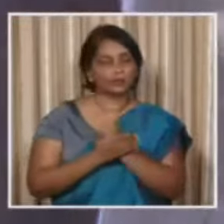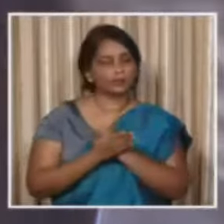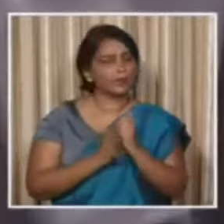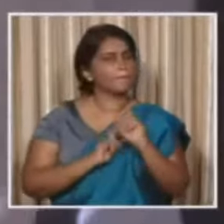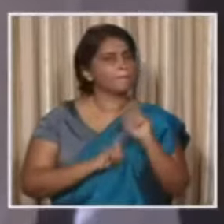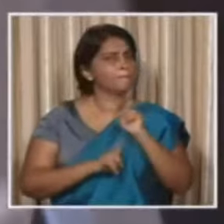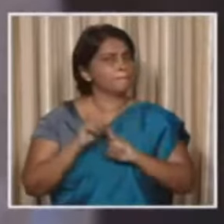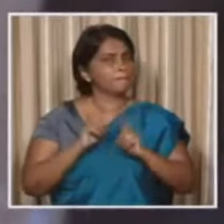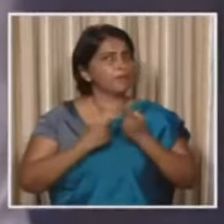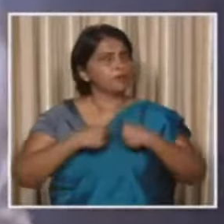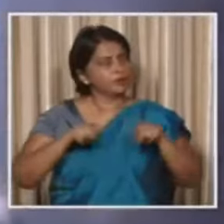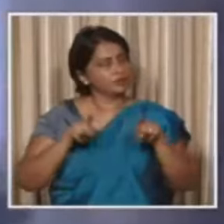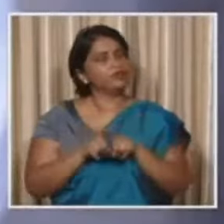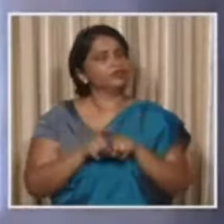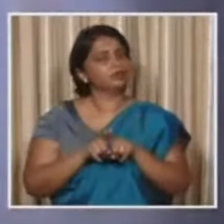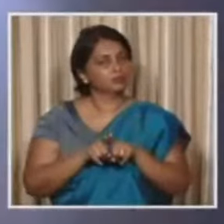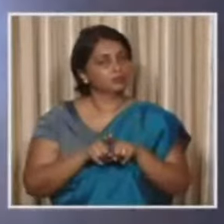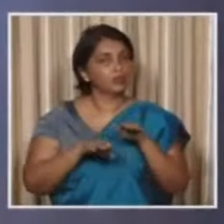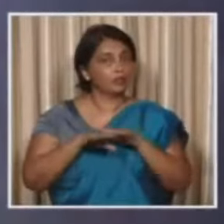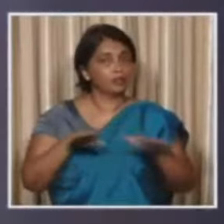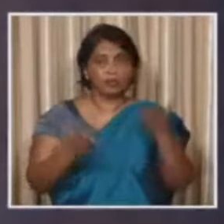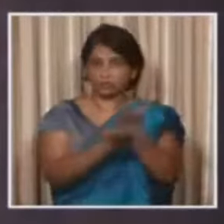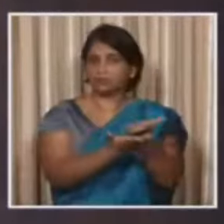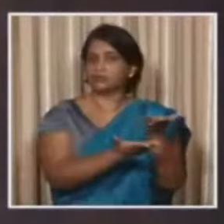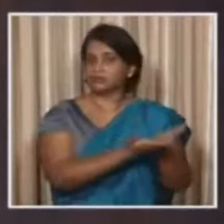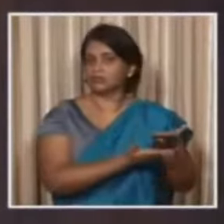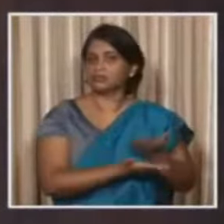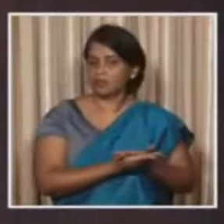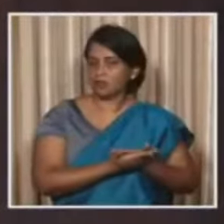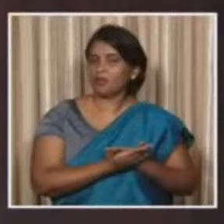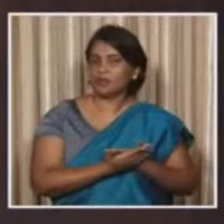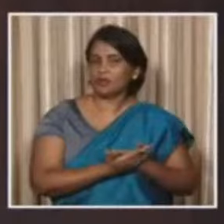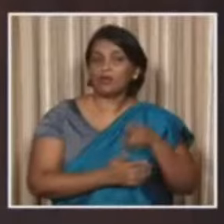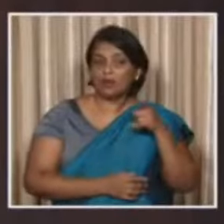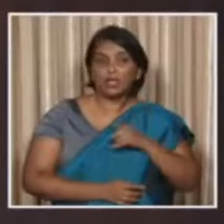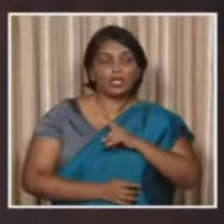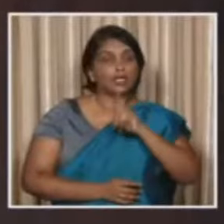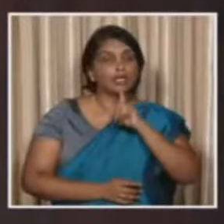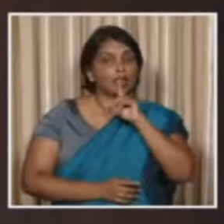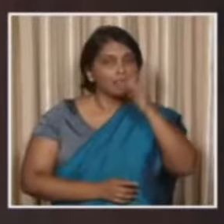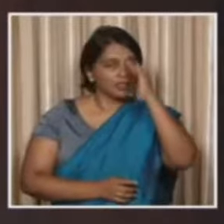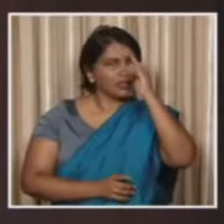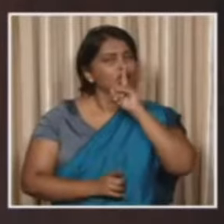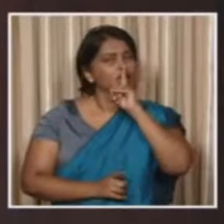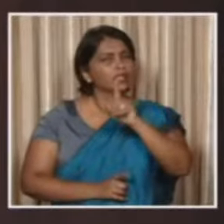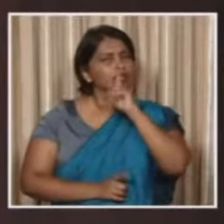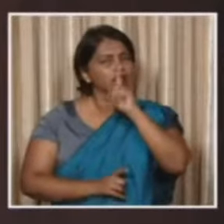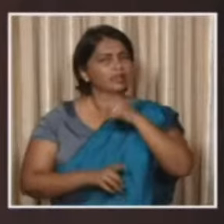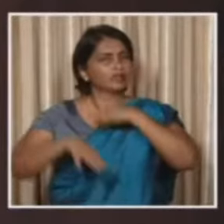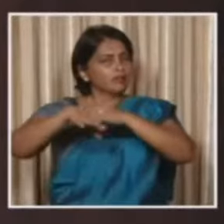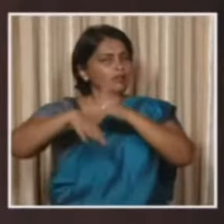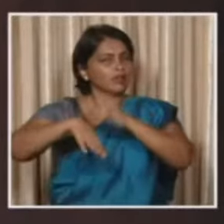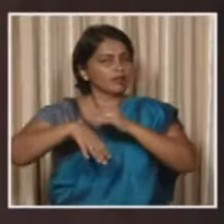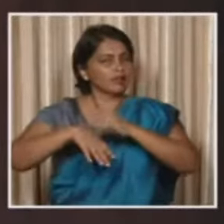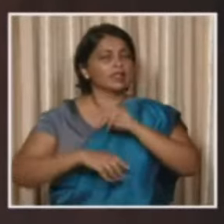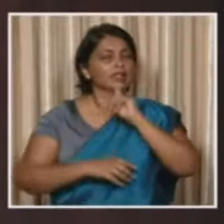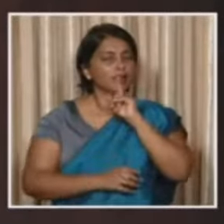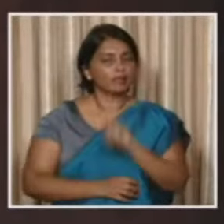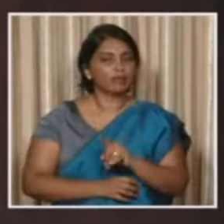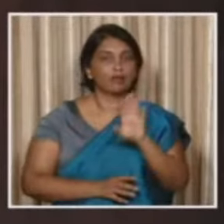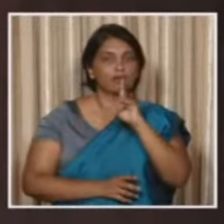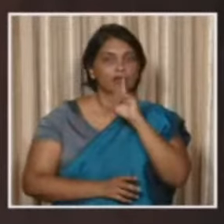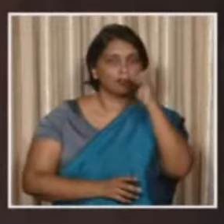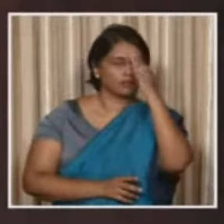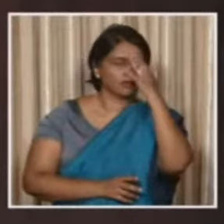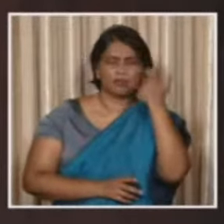පාර්ලිමේන්තු මන්ත්‍රීවරයෙක්ගේම මේසුවට තියන්න ඕනේ. මේක ගැන තමයි අපි කතානායකට දිගින් දිගටම පොයින්ට් අවෝඩ් කියලා කතා කරේ. හැබැයි